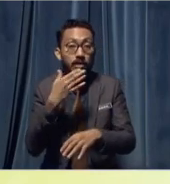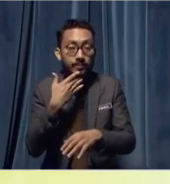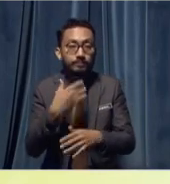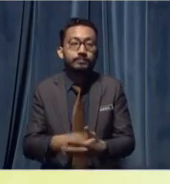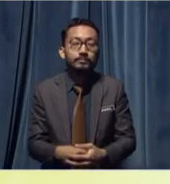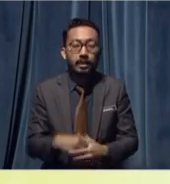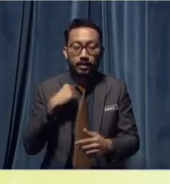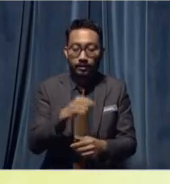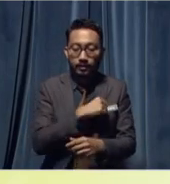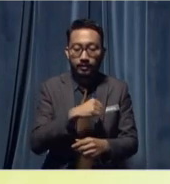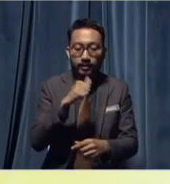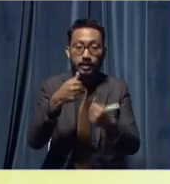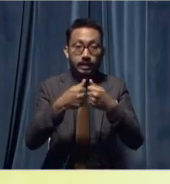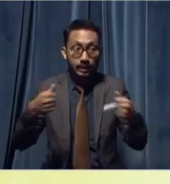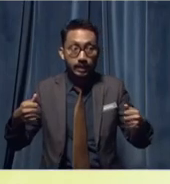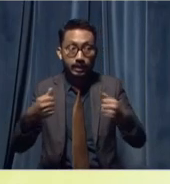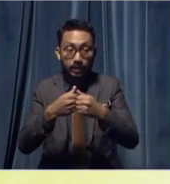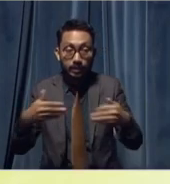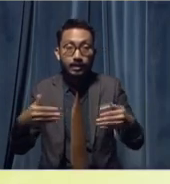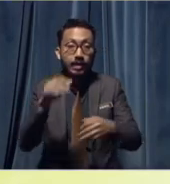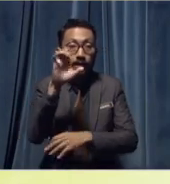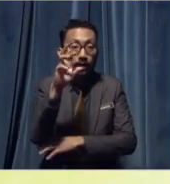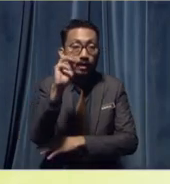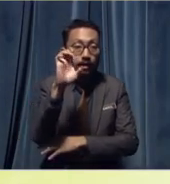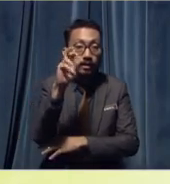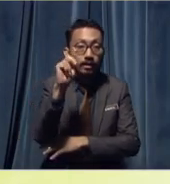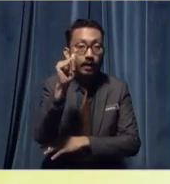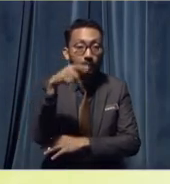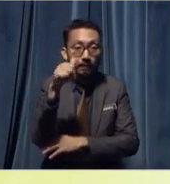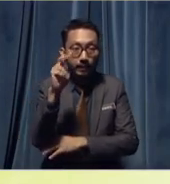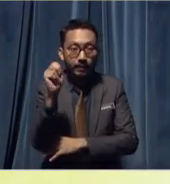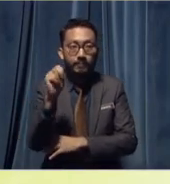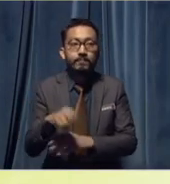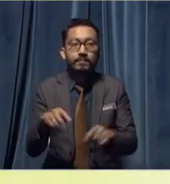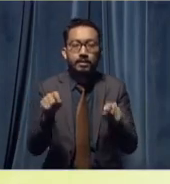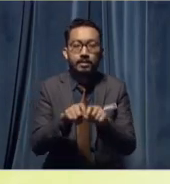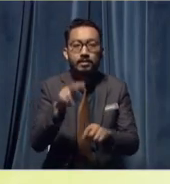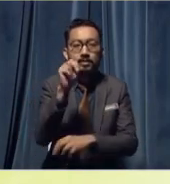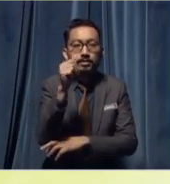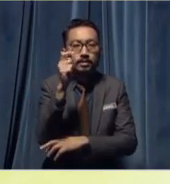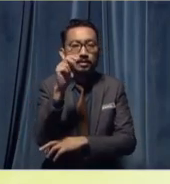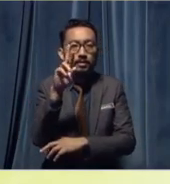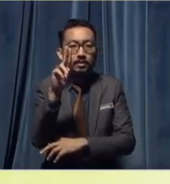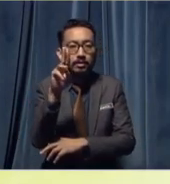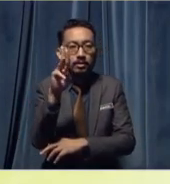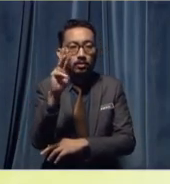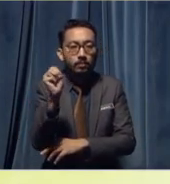Ejen anti-enapan seperti natrium karboksimetil